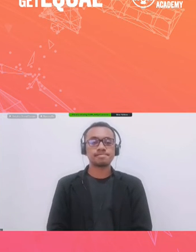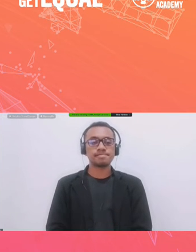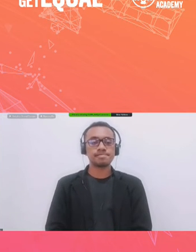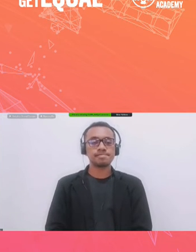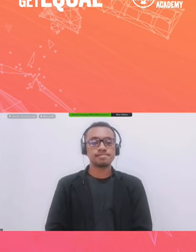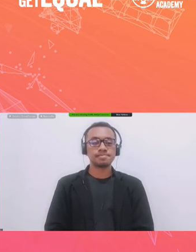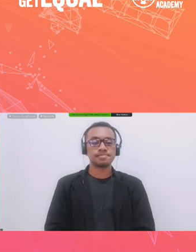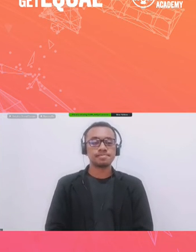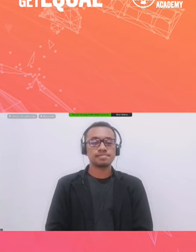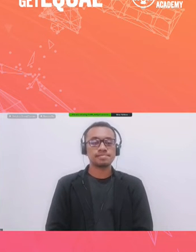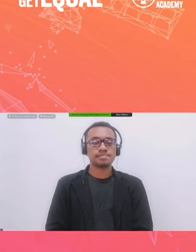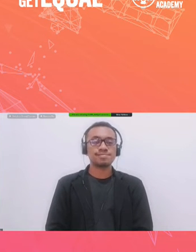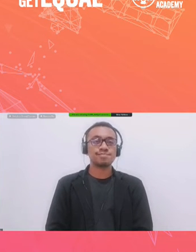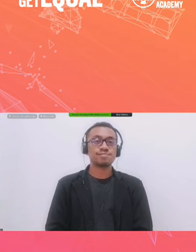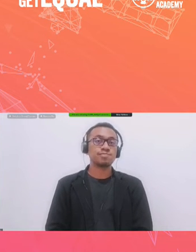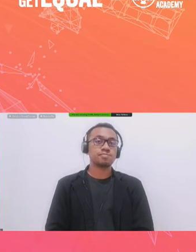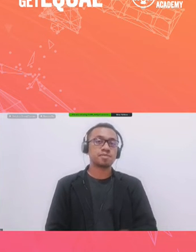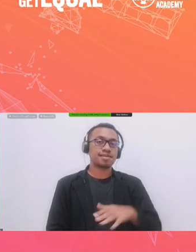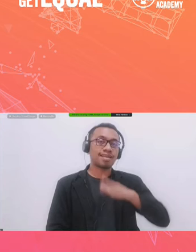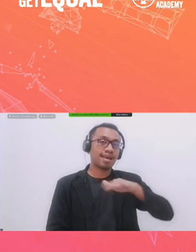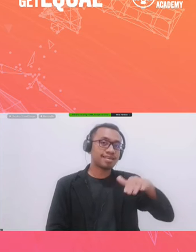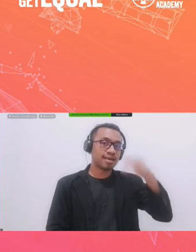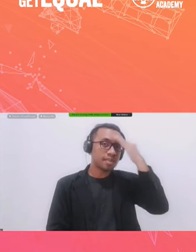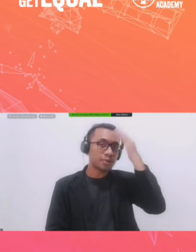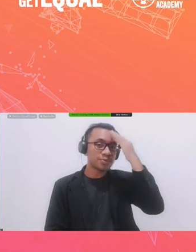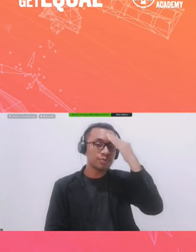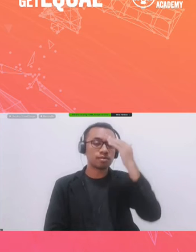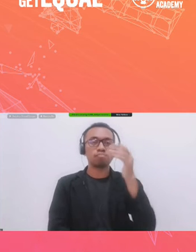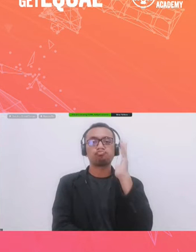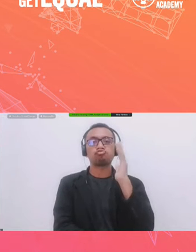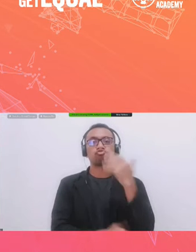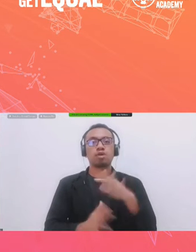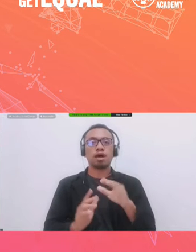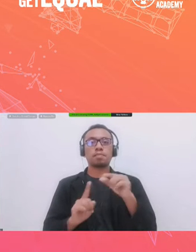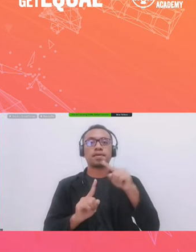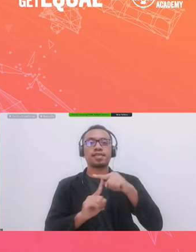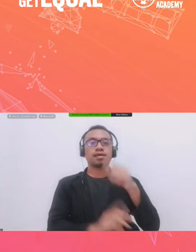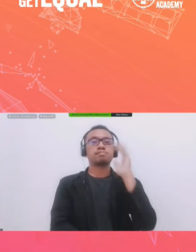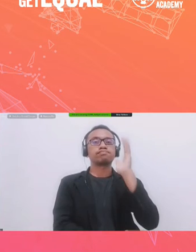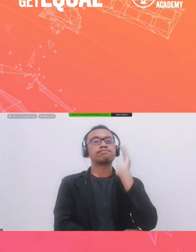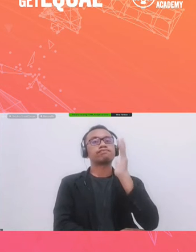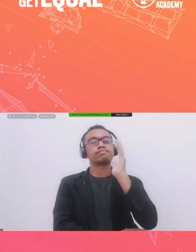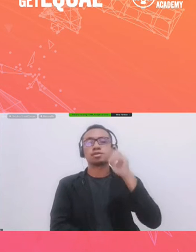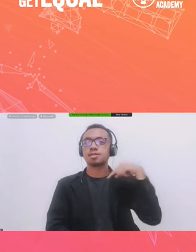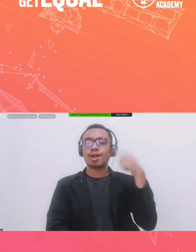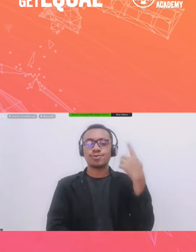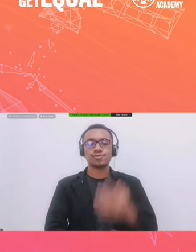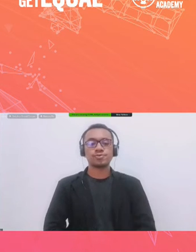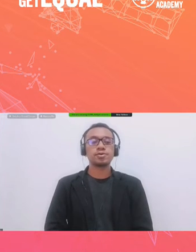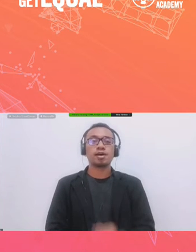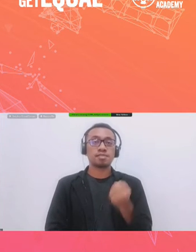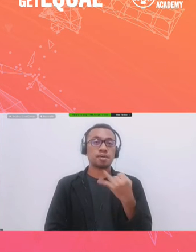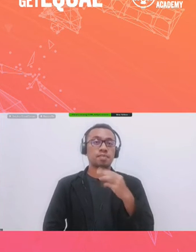Mungkin beberapa adik-adik ada yang sudah dengar ya paparan ini, karena saya sempat memaparkan di beberapa minggu